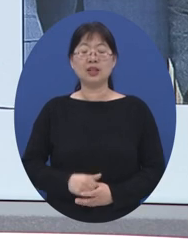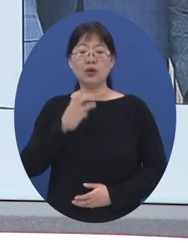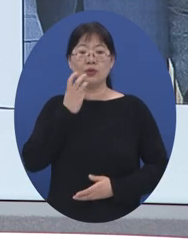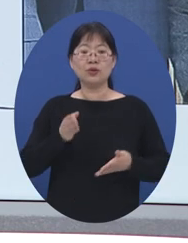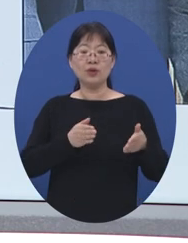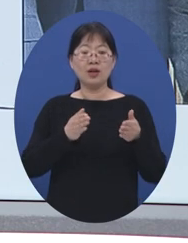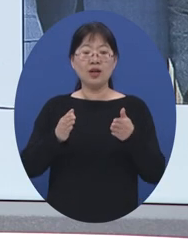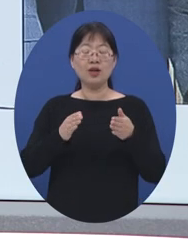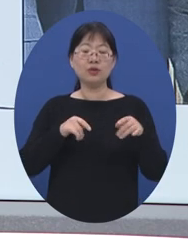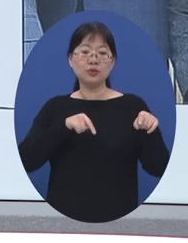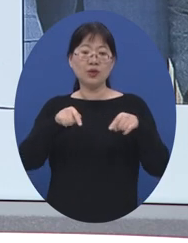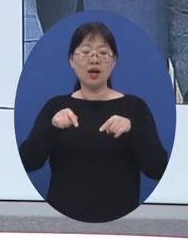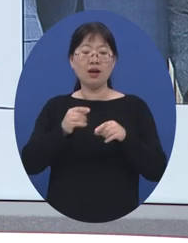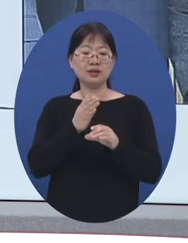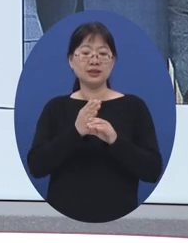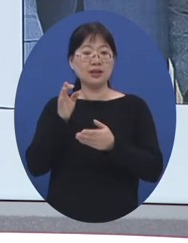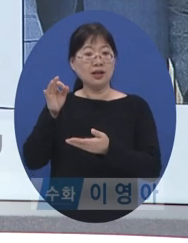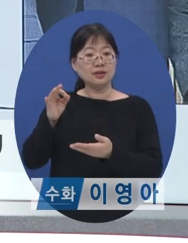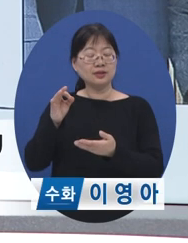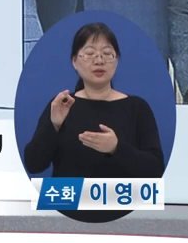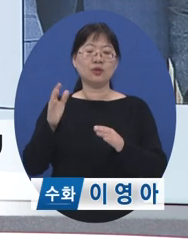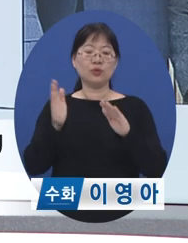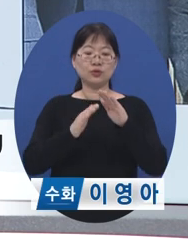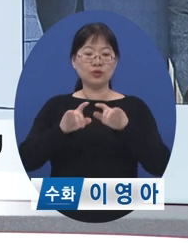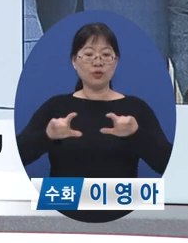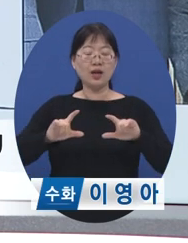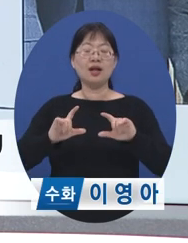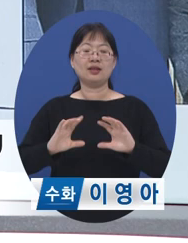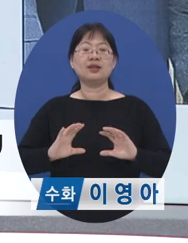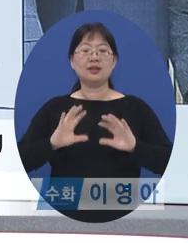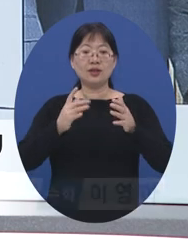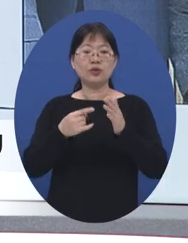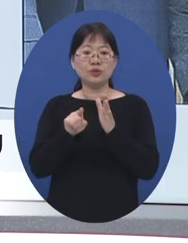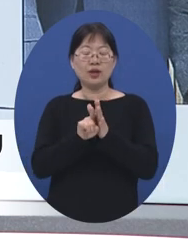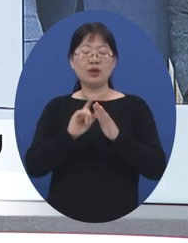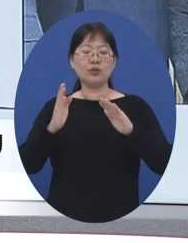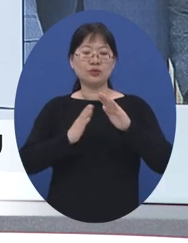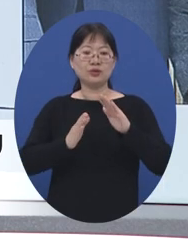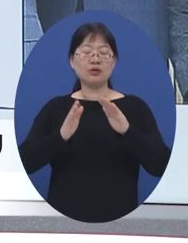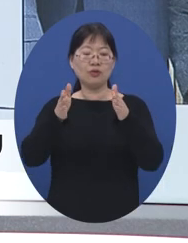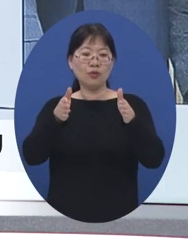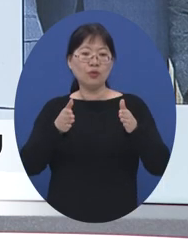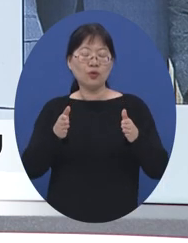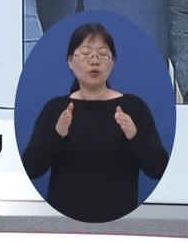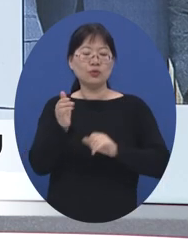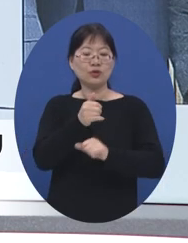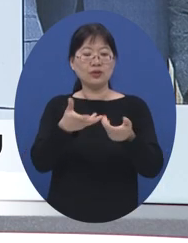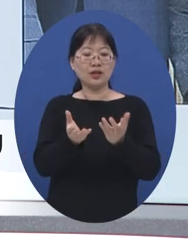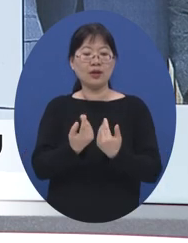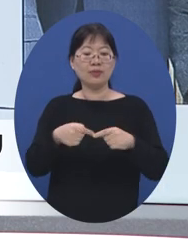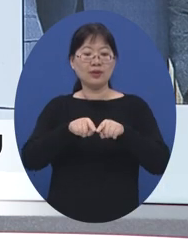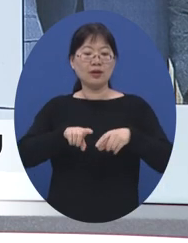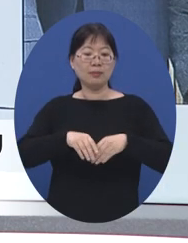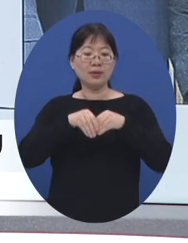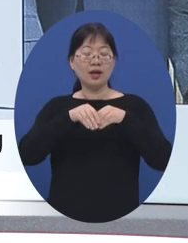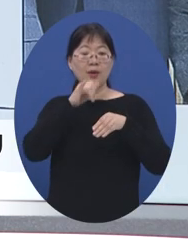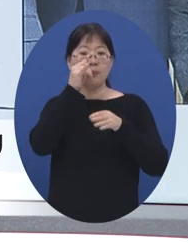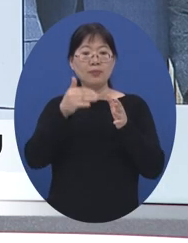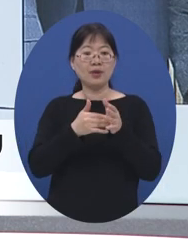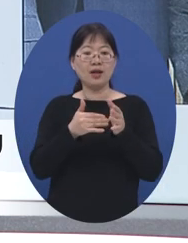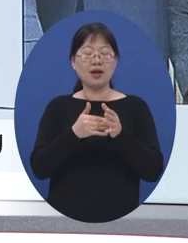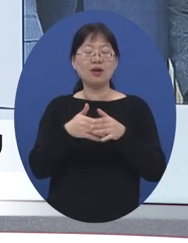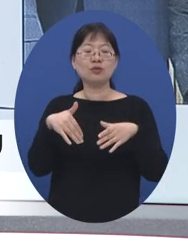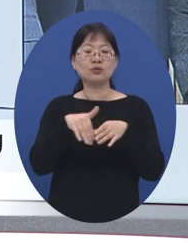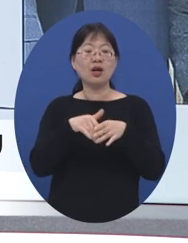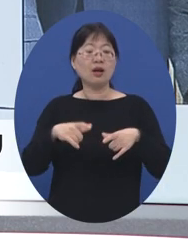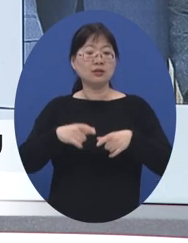경기도가 도정 핵심 가치인 공정한 세상을 위해 공정거래위원회와 손을 잡았습니다. 공정경제 질서 구현과 공정거래 문화를